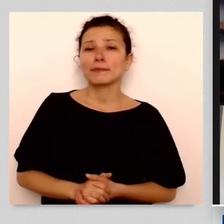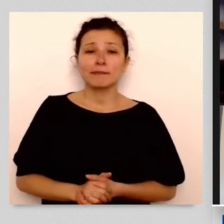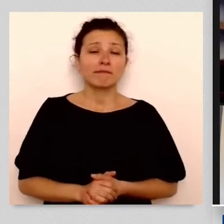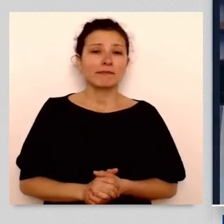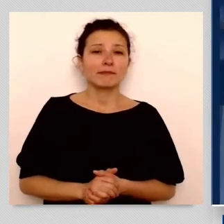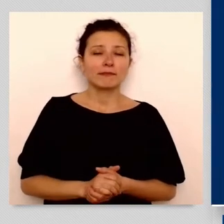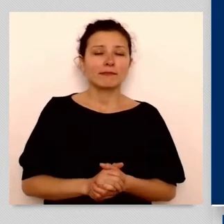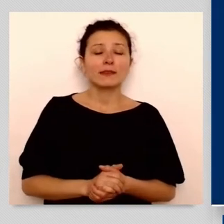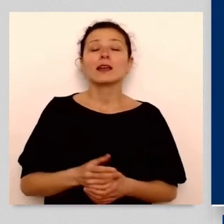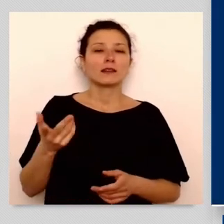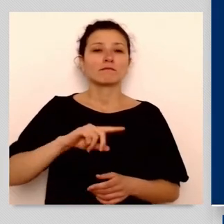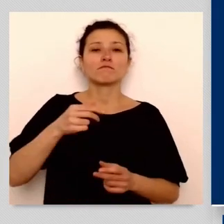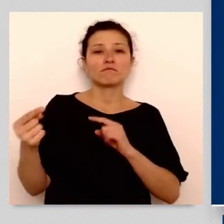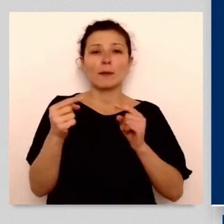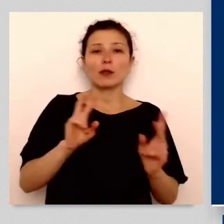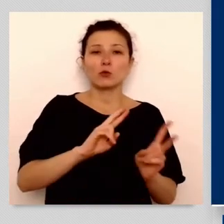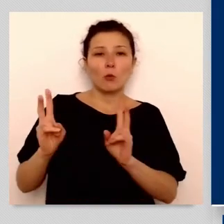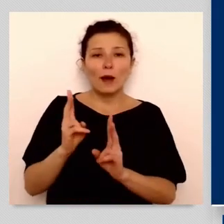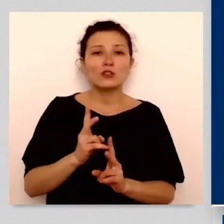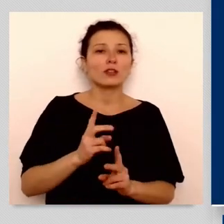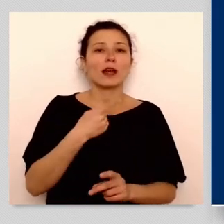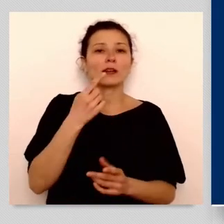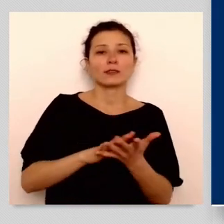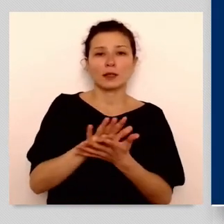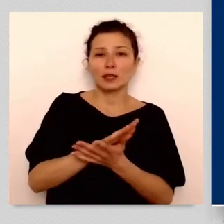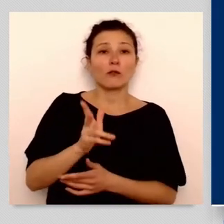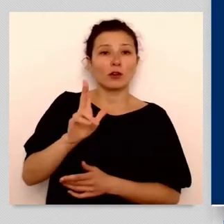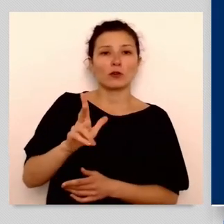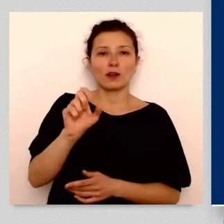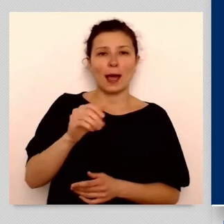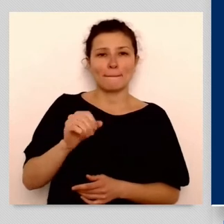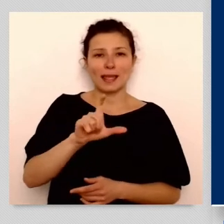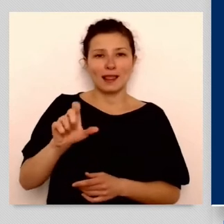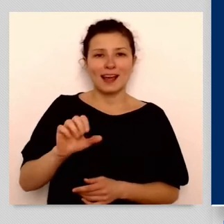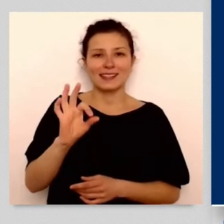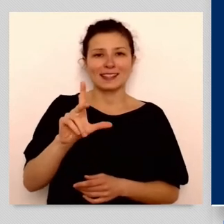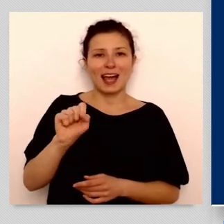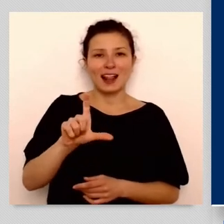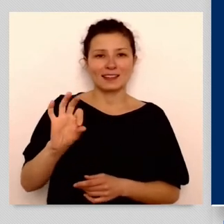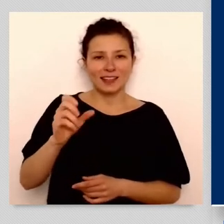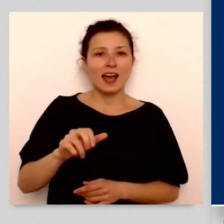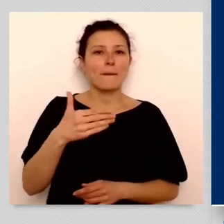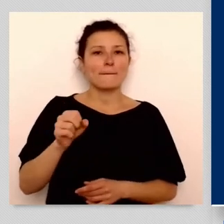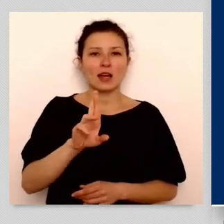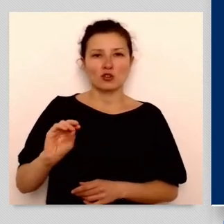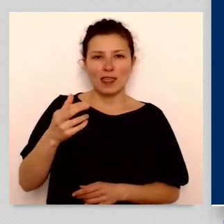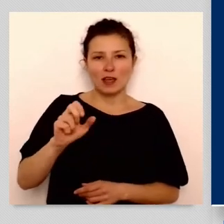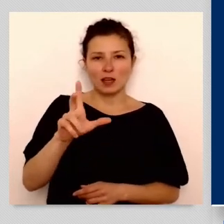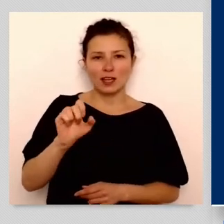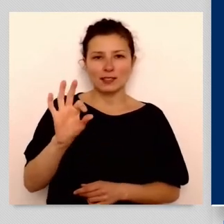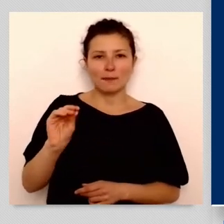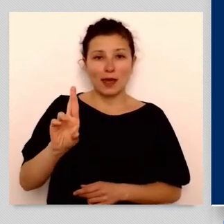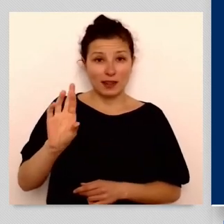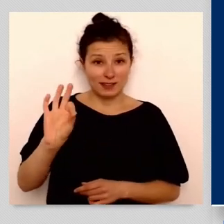debatę tłumaczymy na polski język migowy. Pomagają nam w tym pani Kamila Skalska i pani Marzena Kasperska. A w dotarciu do